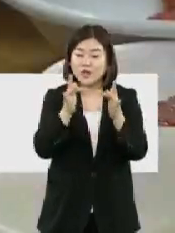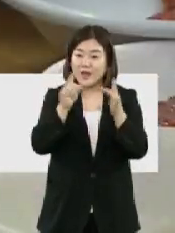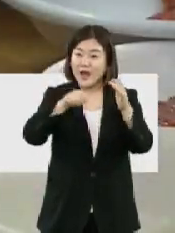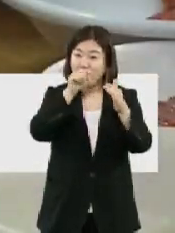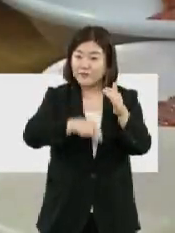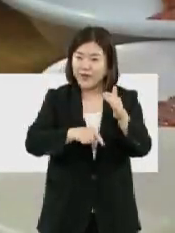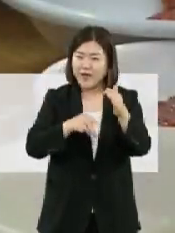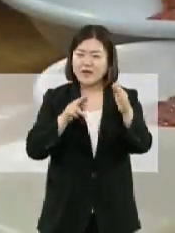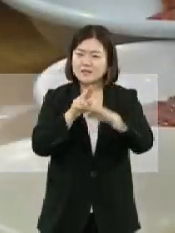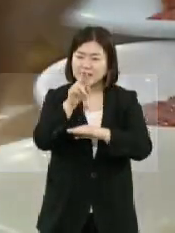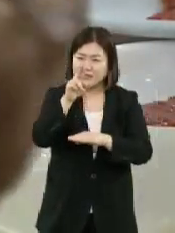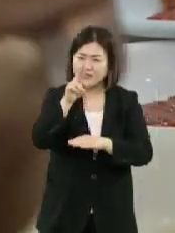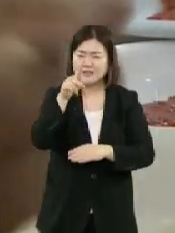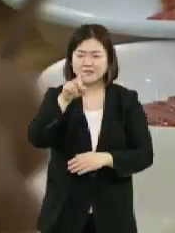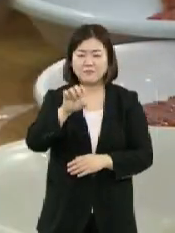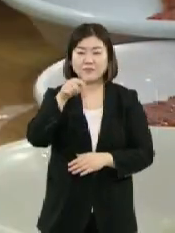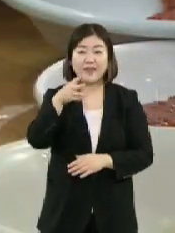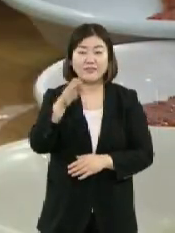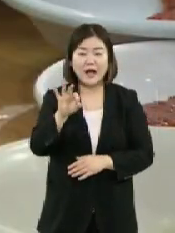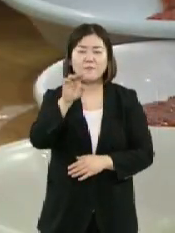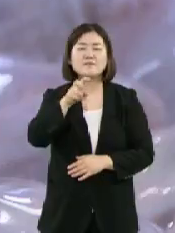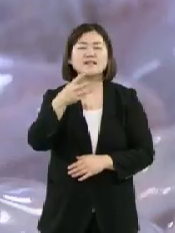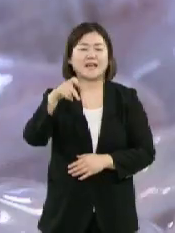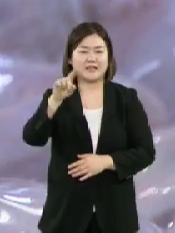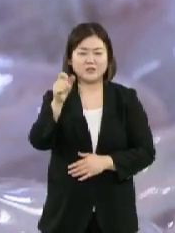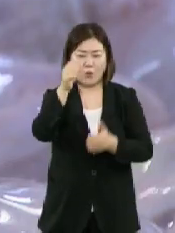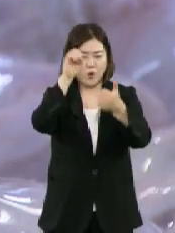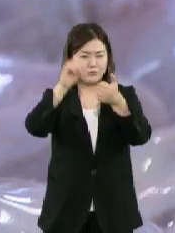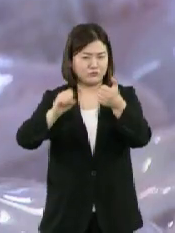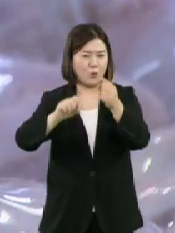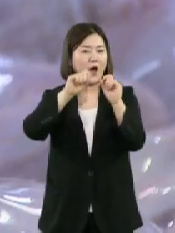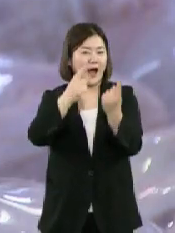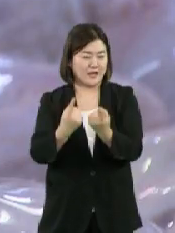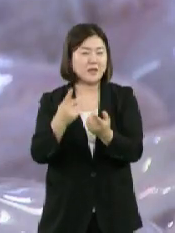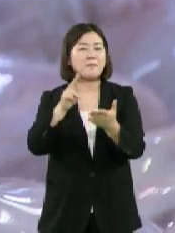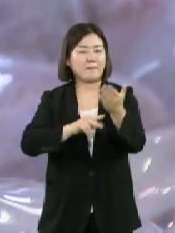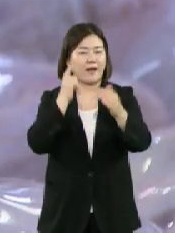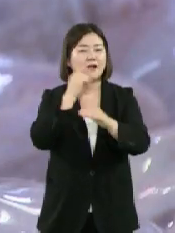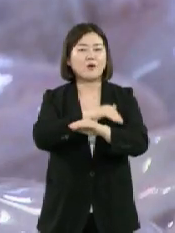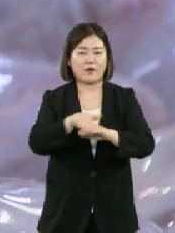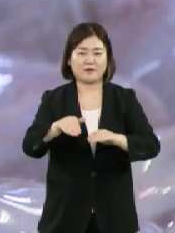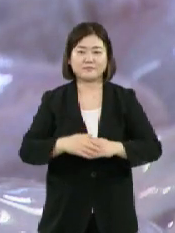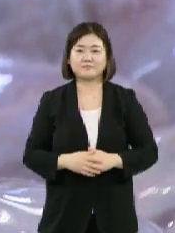가운데는 금산 인삼 삼계탕 밀 키트도 50% 할인 가격으로 판매됩니다